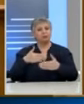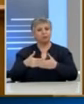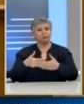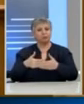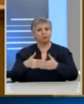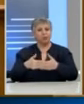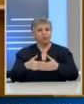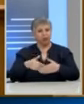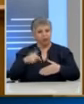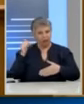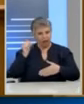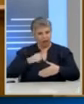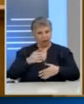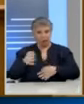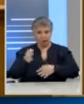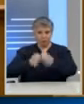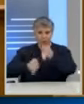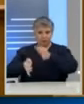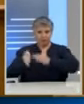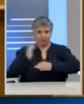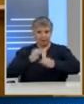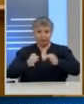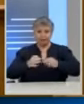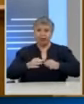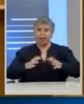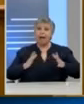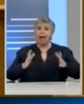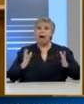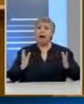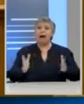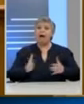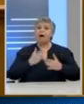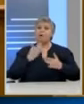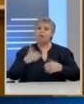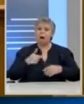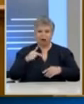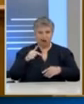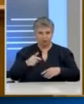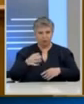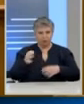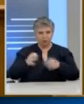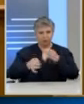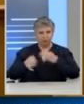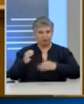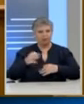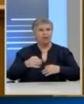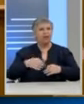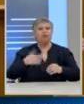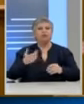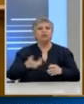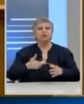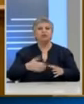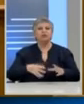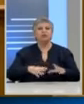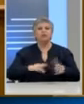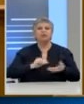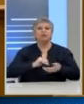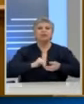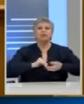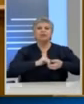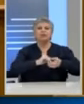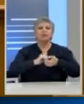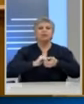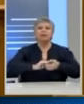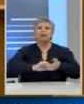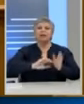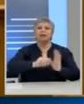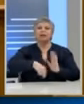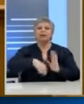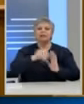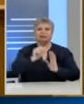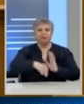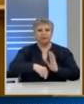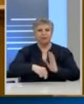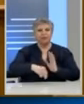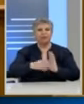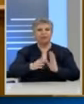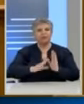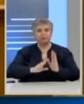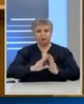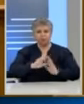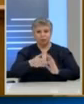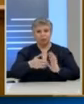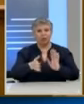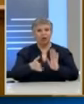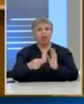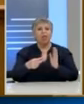Μα αν είναι έτσι, οι συλλογικές συμβάσεις δεν θα επανέρχονταν αυτόματα το 18, αλλά θα επανέρχονταν